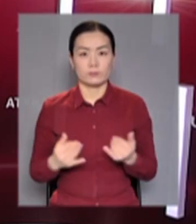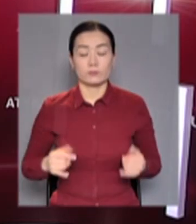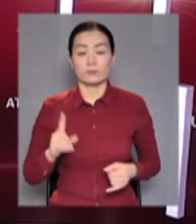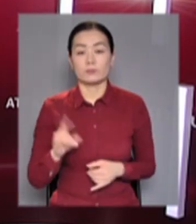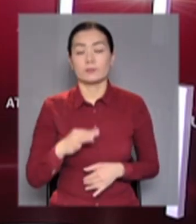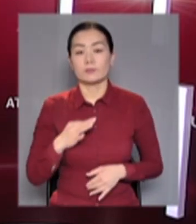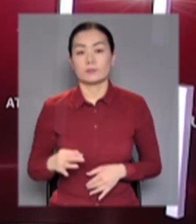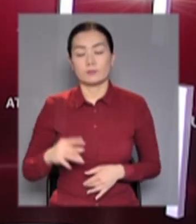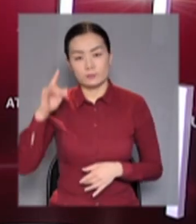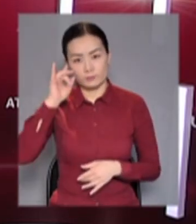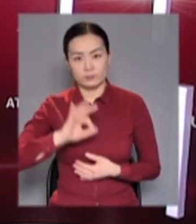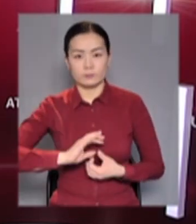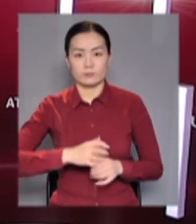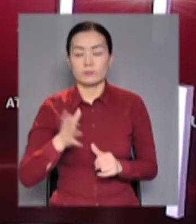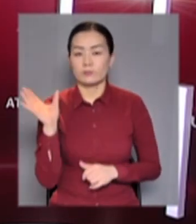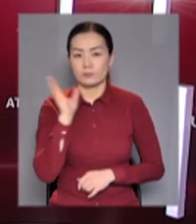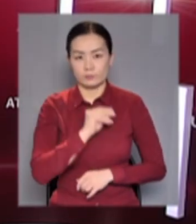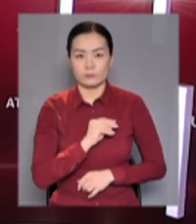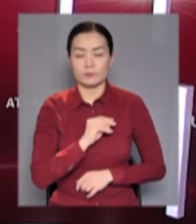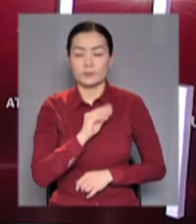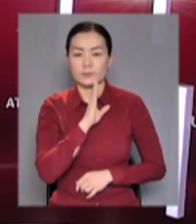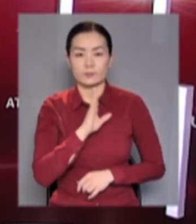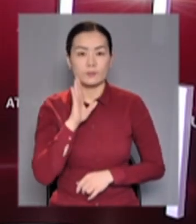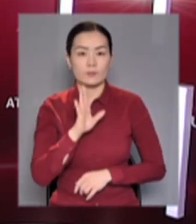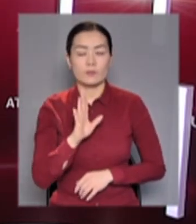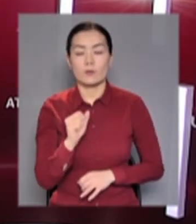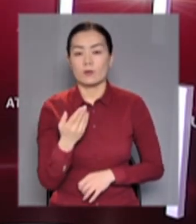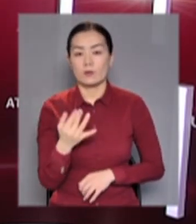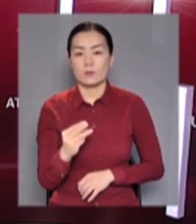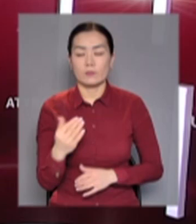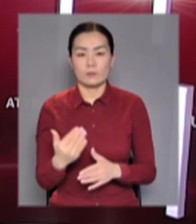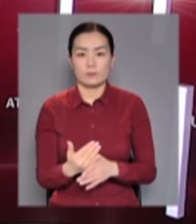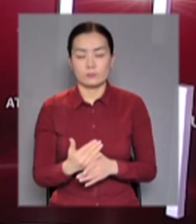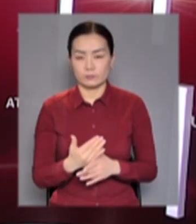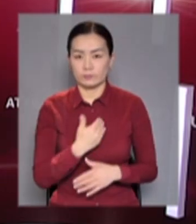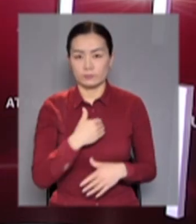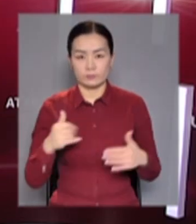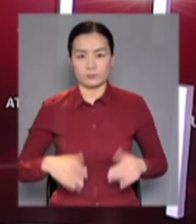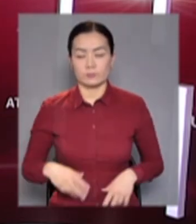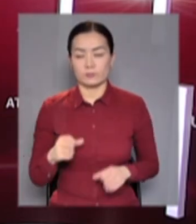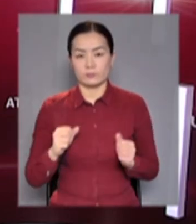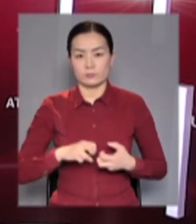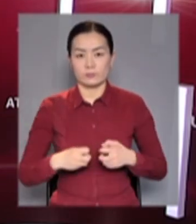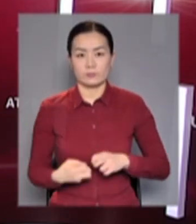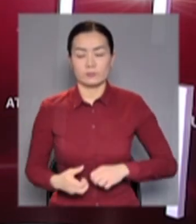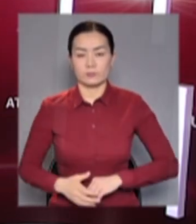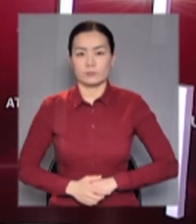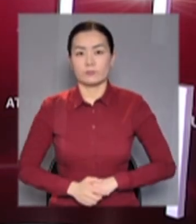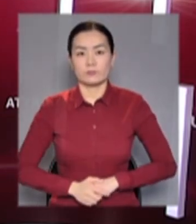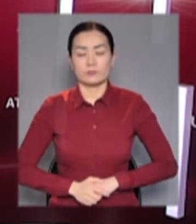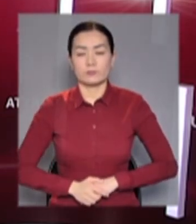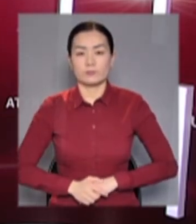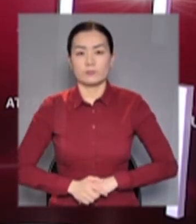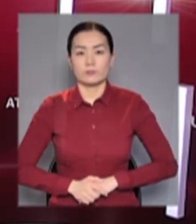тіпті ұлымның психикасына зақым келді деген келіншек мектеп әкімшілігінен бассыздыққа тосқауыл қоюды талап етті.